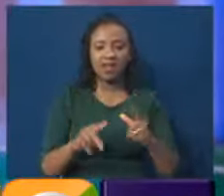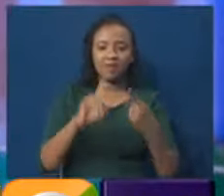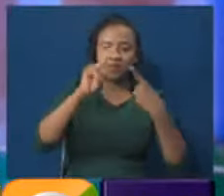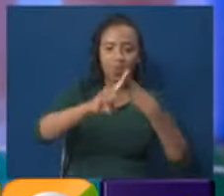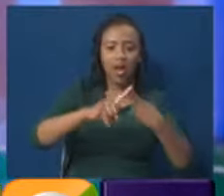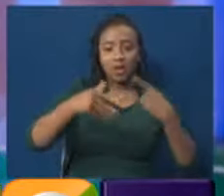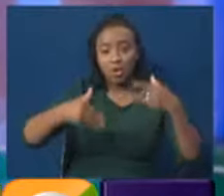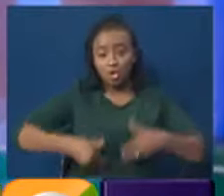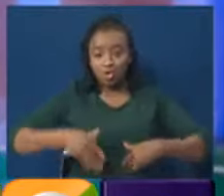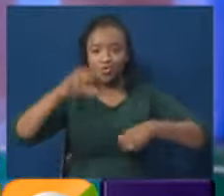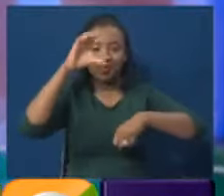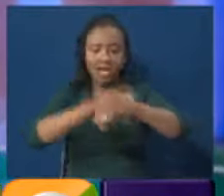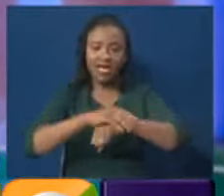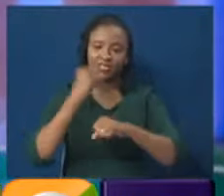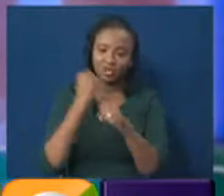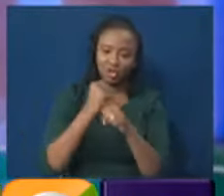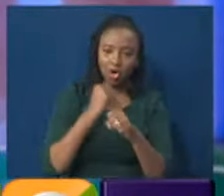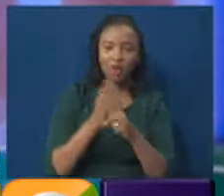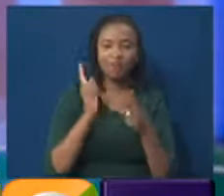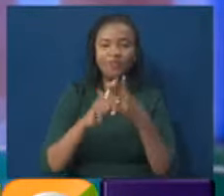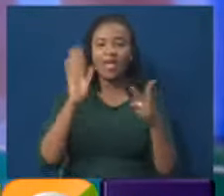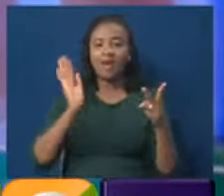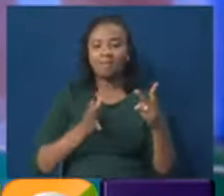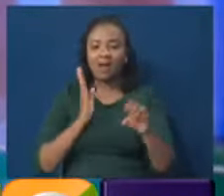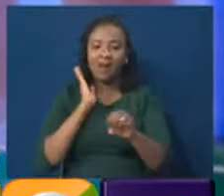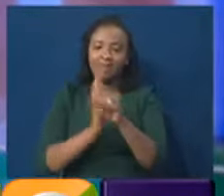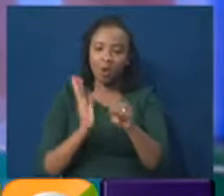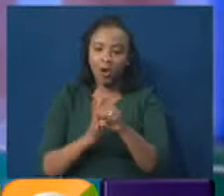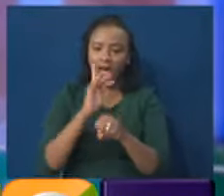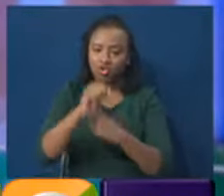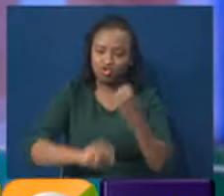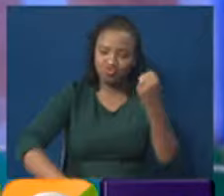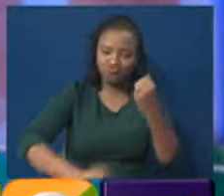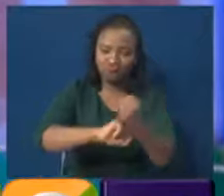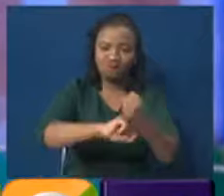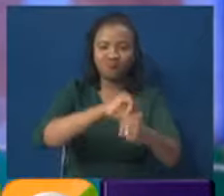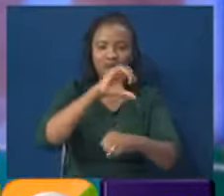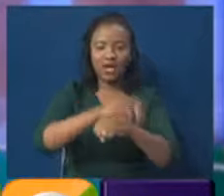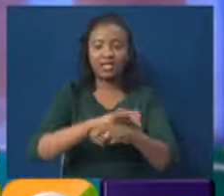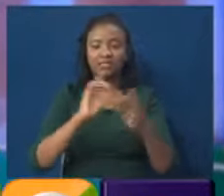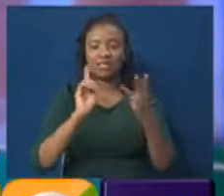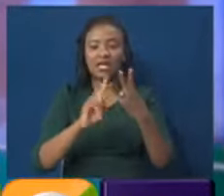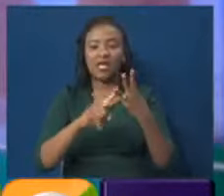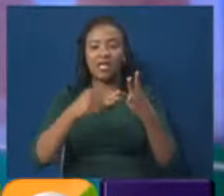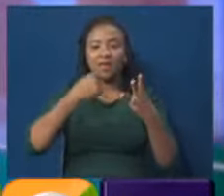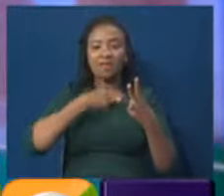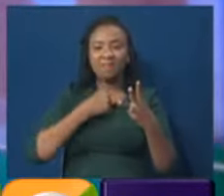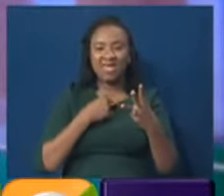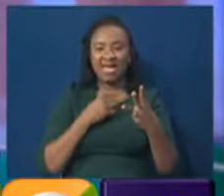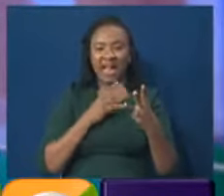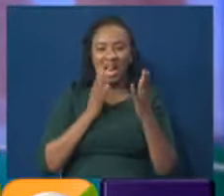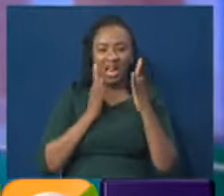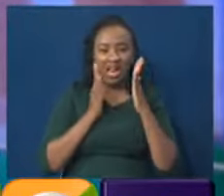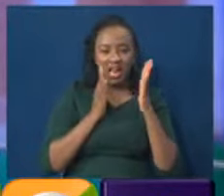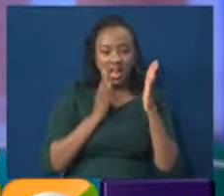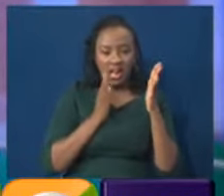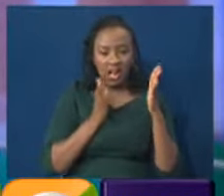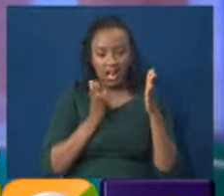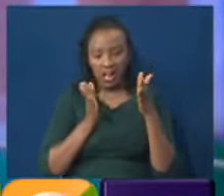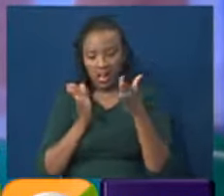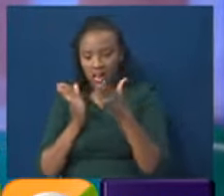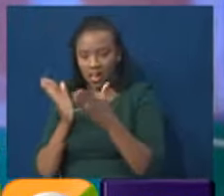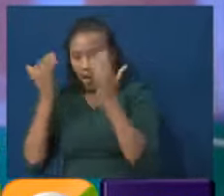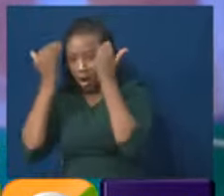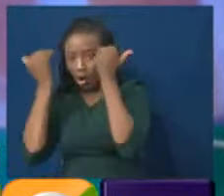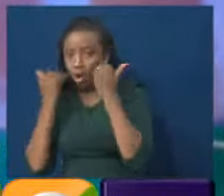kazi, wamama wa mboga mutainuliwa. Sitaingia kwa mambo ya